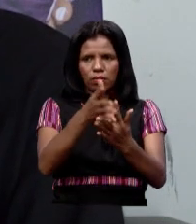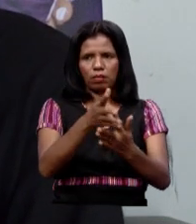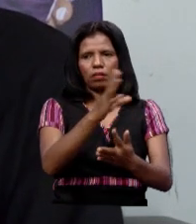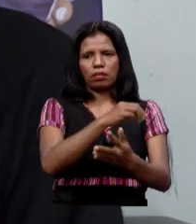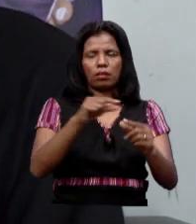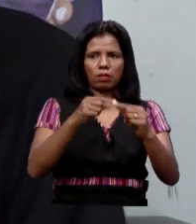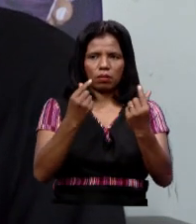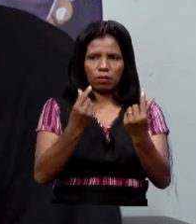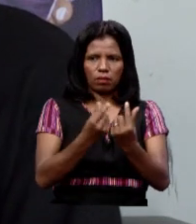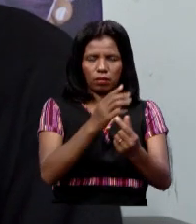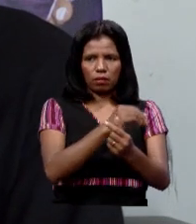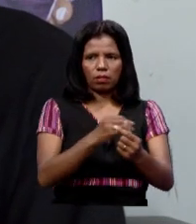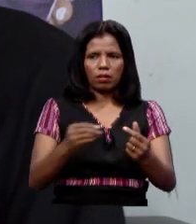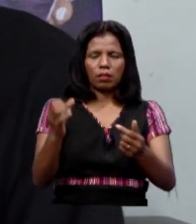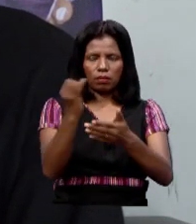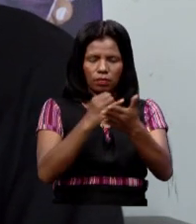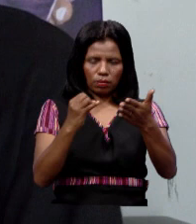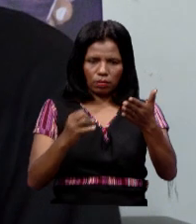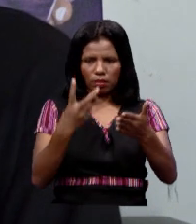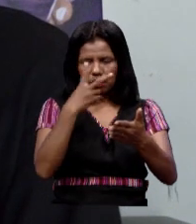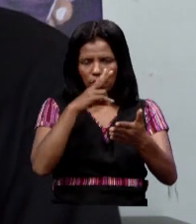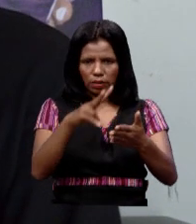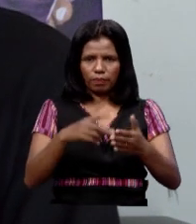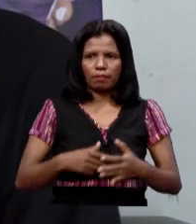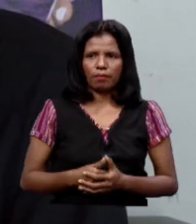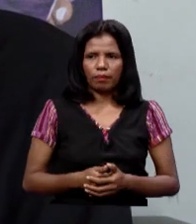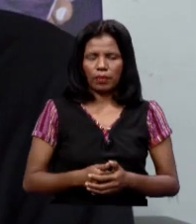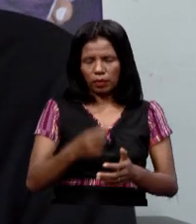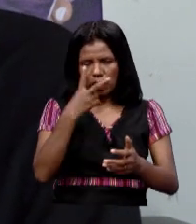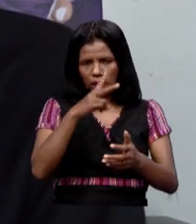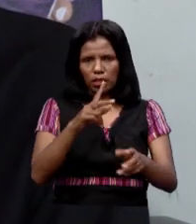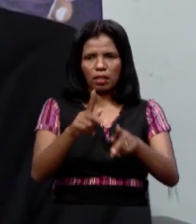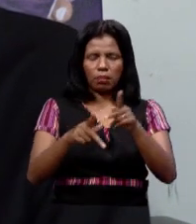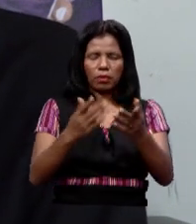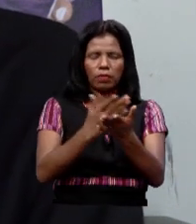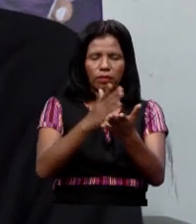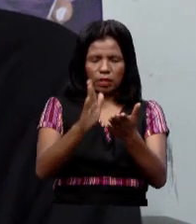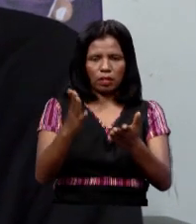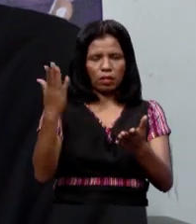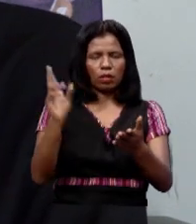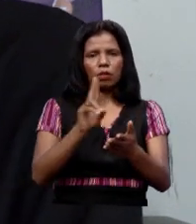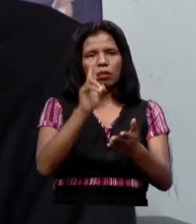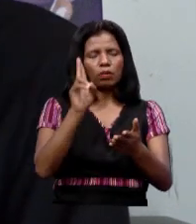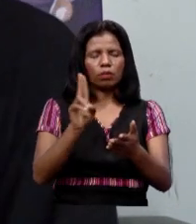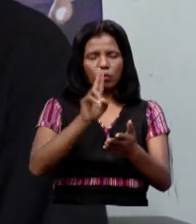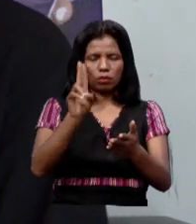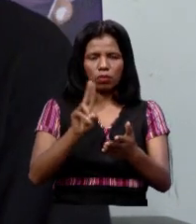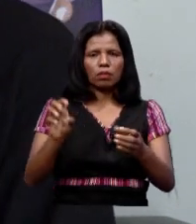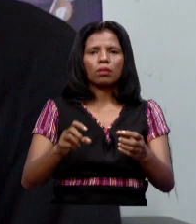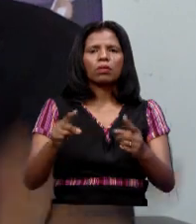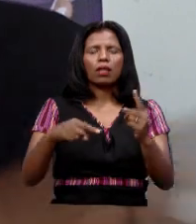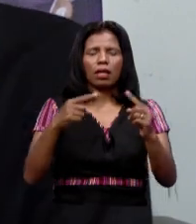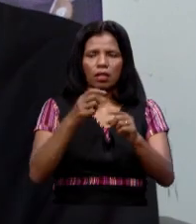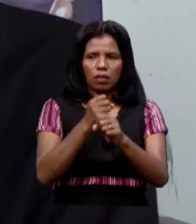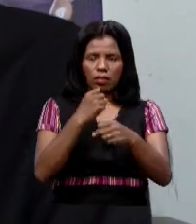hau grupu join, hau grupu sila pintur digital sana, hau join hoto. Lori hari emang sharing ni ba, uze aplikasi ni, tools ni, uze bayan ni, tools